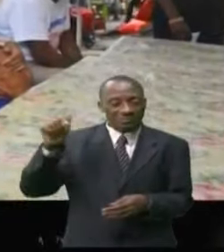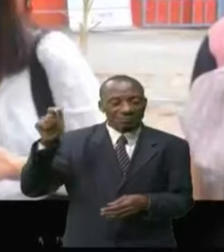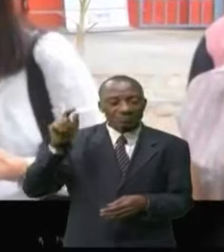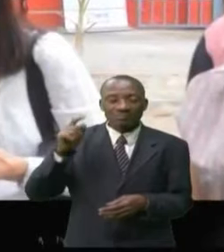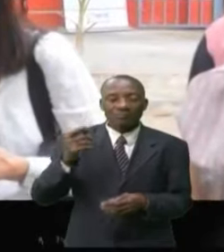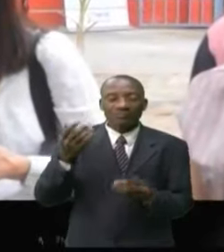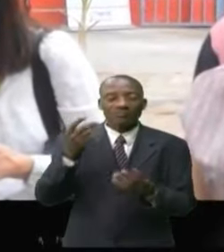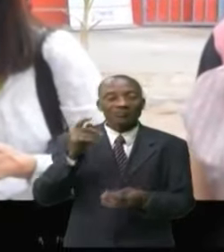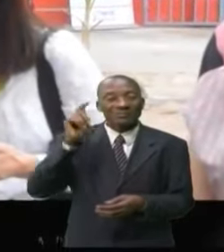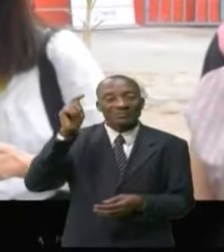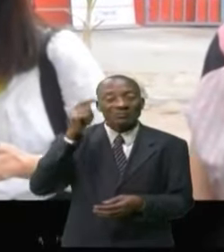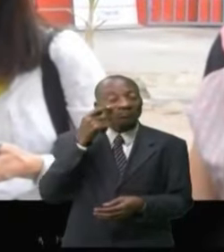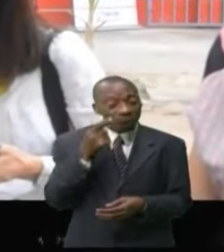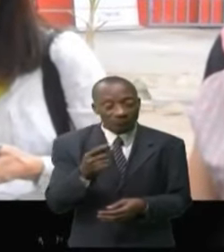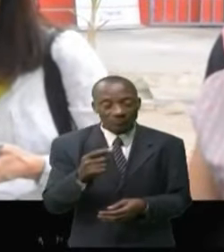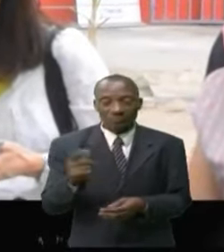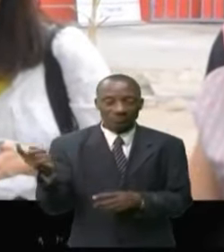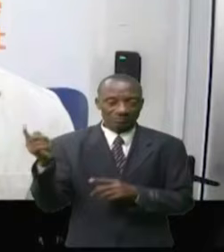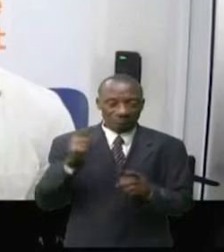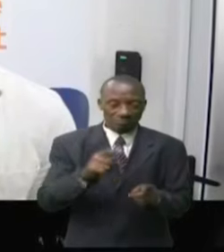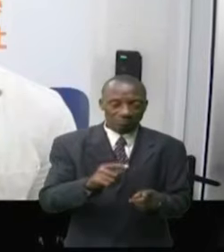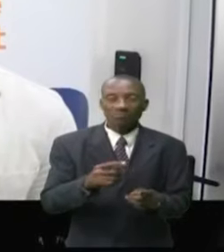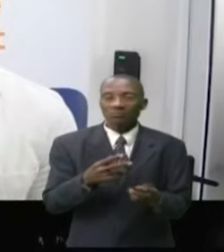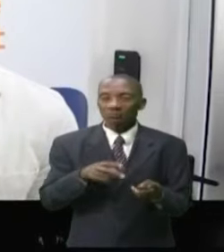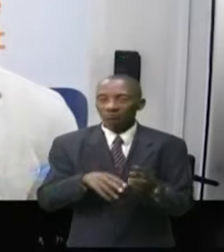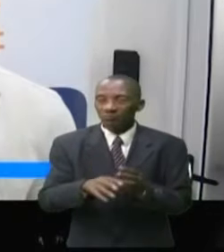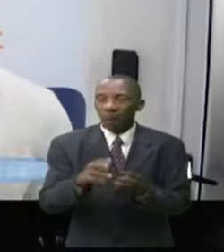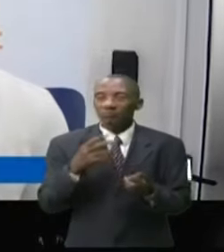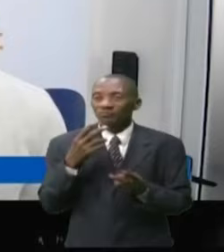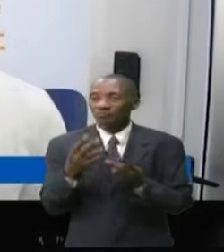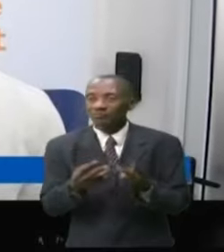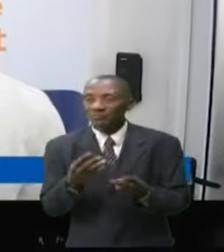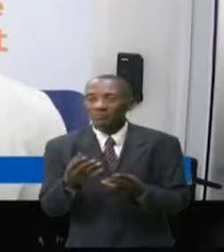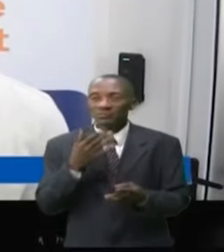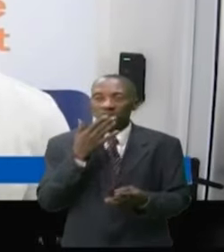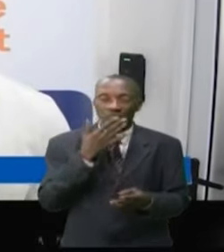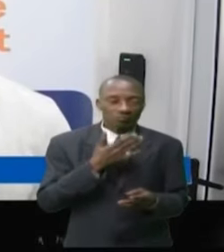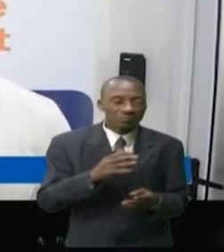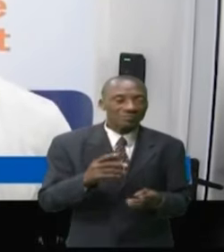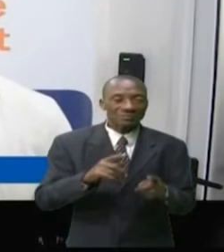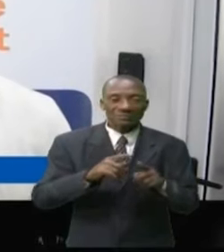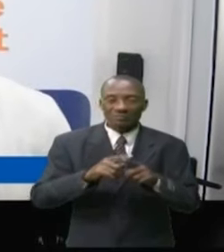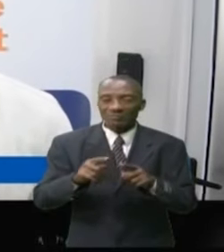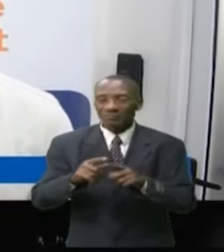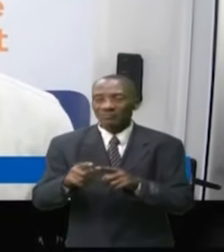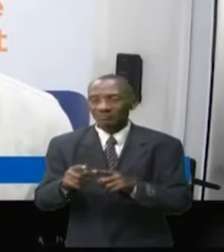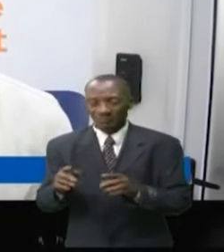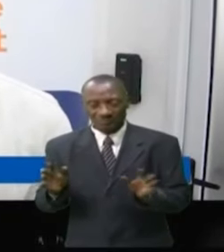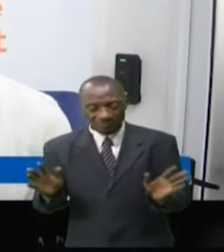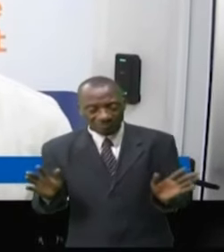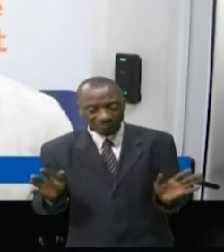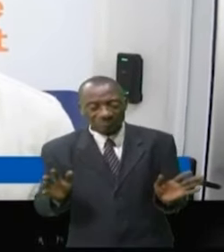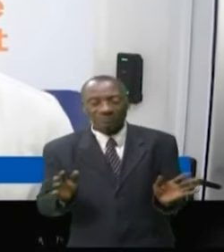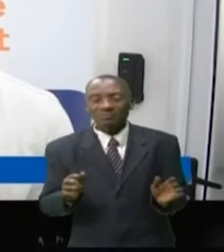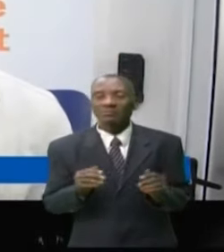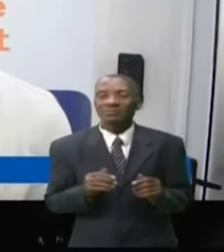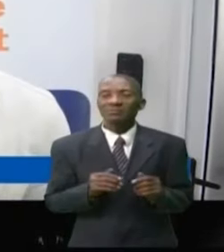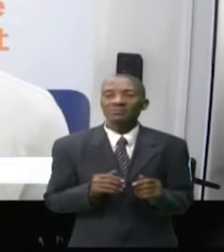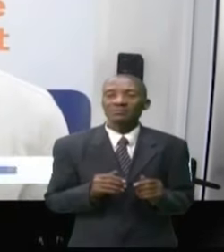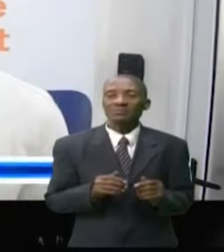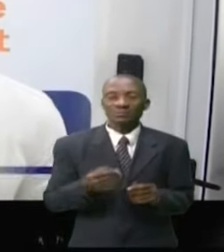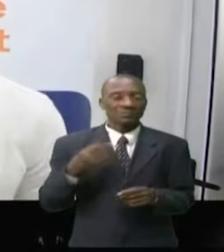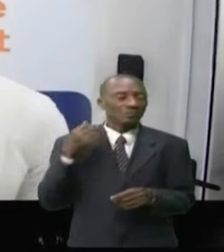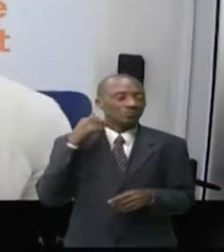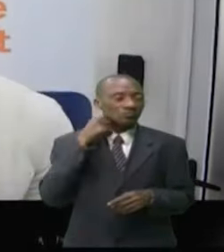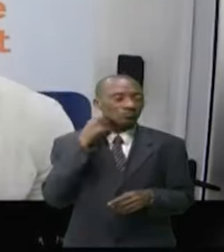d'apprentissage mais aussi un centre d'offre de services où les femmes peuvent accéder à service Santé la reproduction que